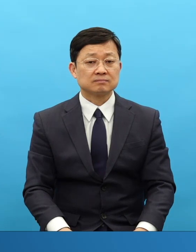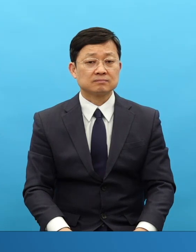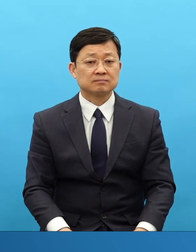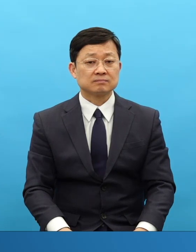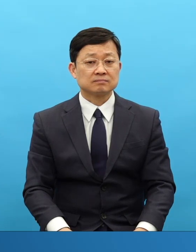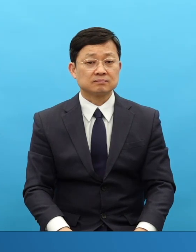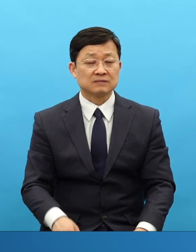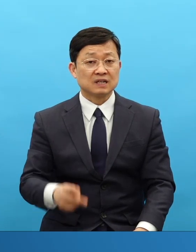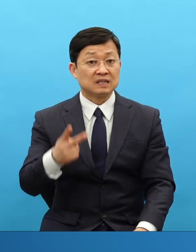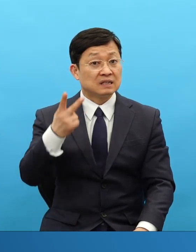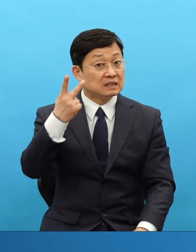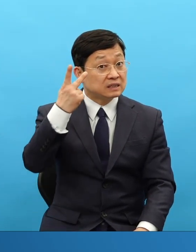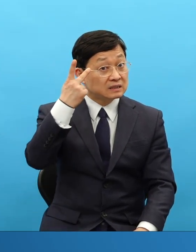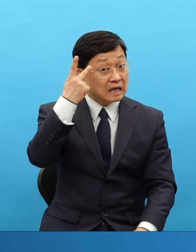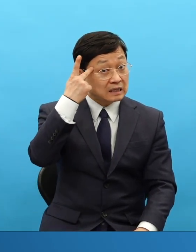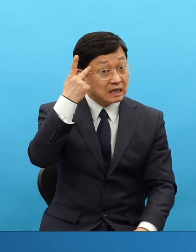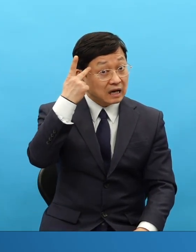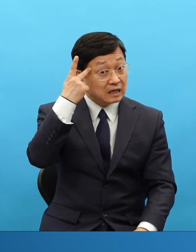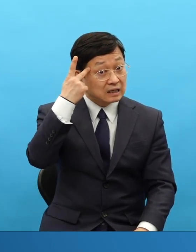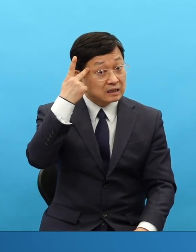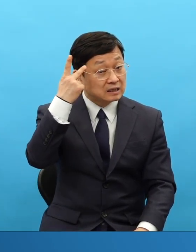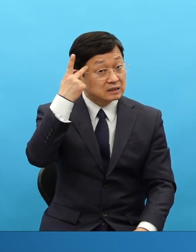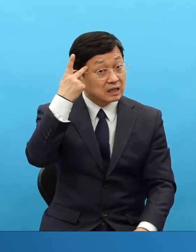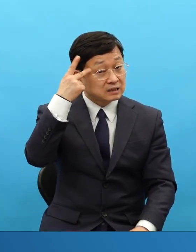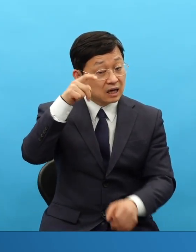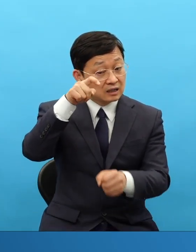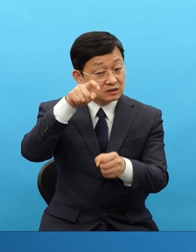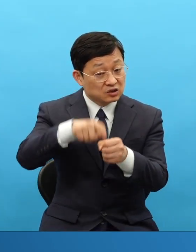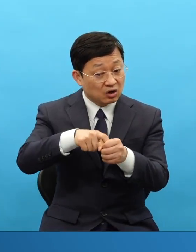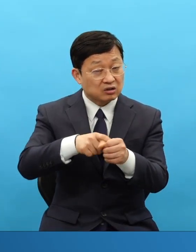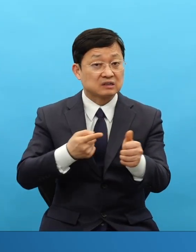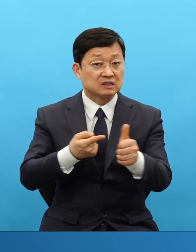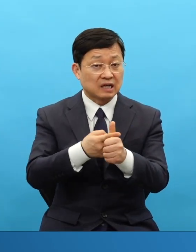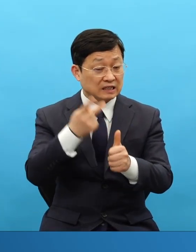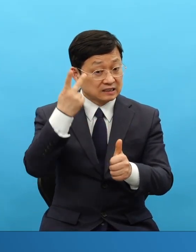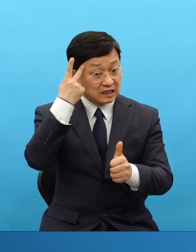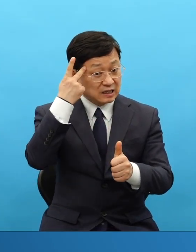살인될 수 밖에 없어요 왜냐하면 들어가서 안 바뀌니까